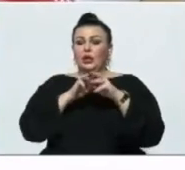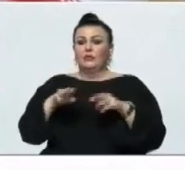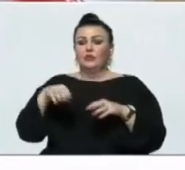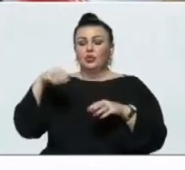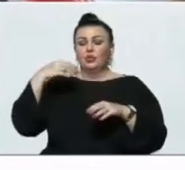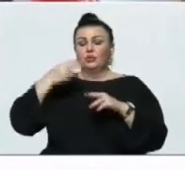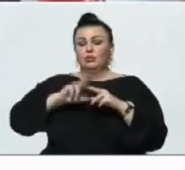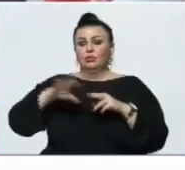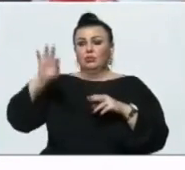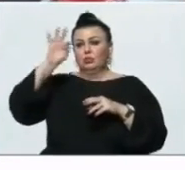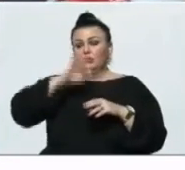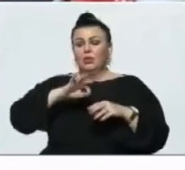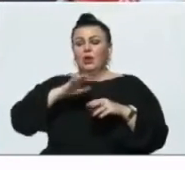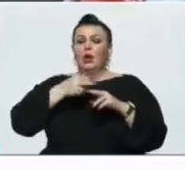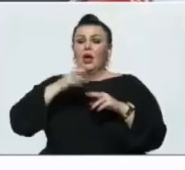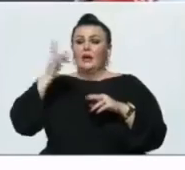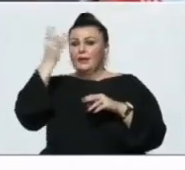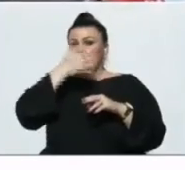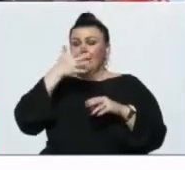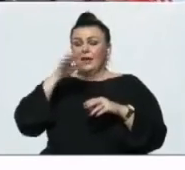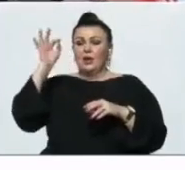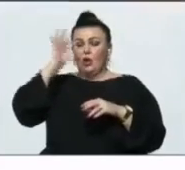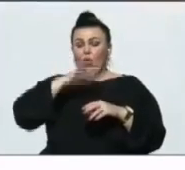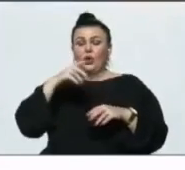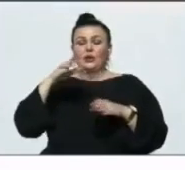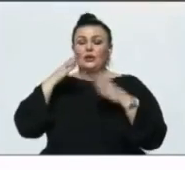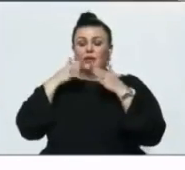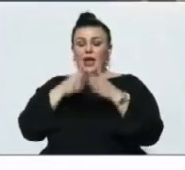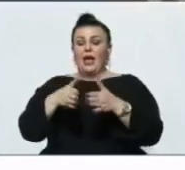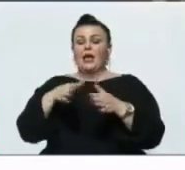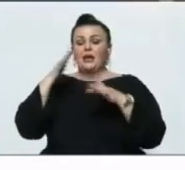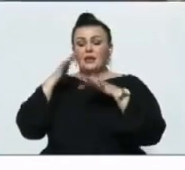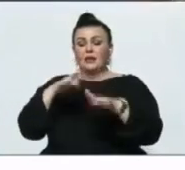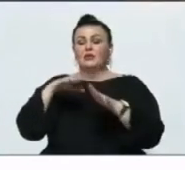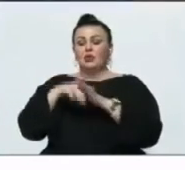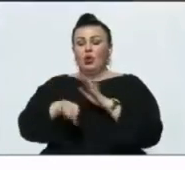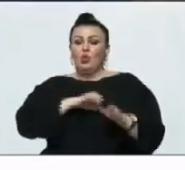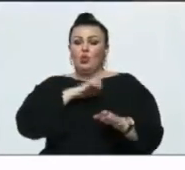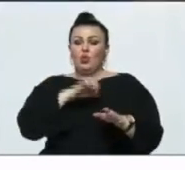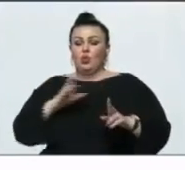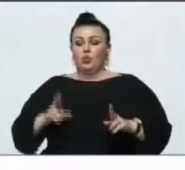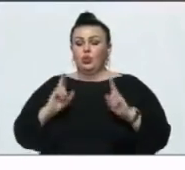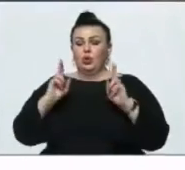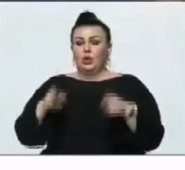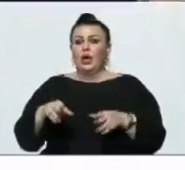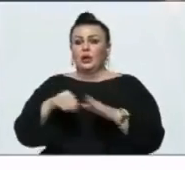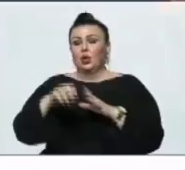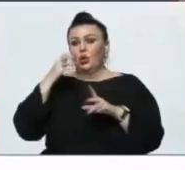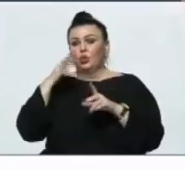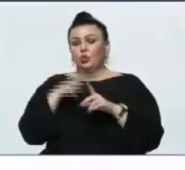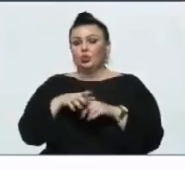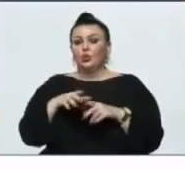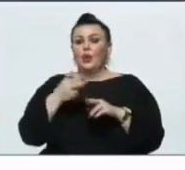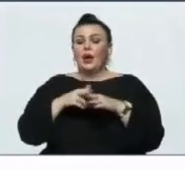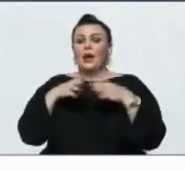gün bundan öncə Nigeriya sahillərində dəniz quldurlarının hücumuna məruz qalan